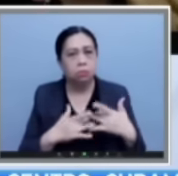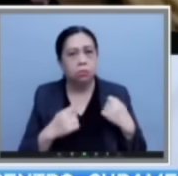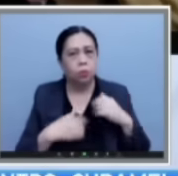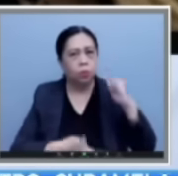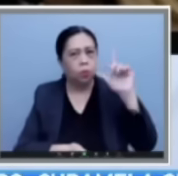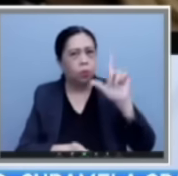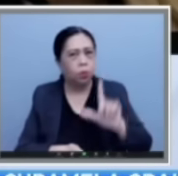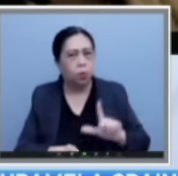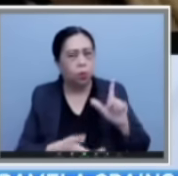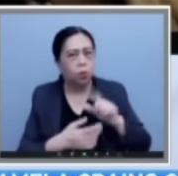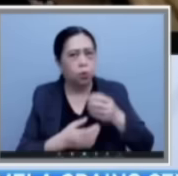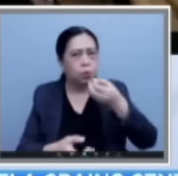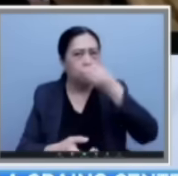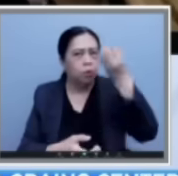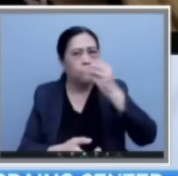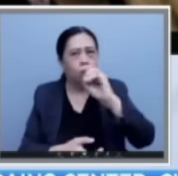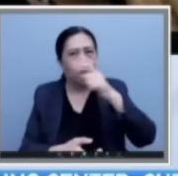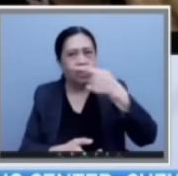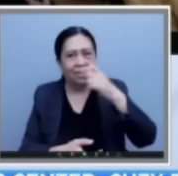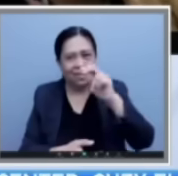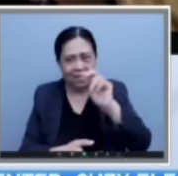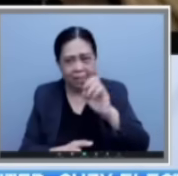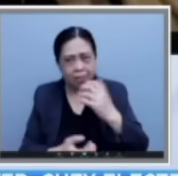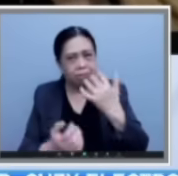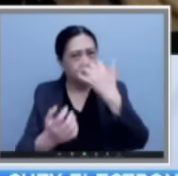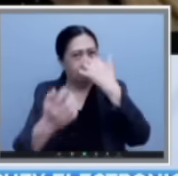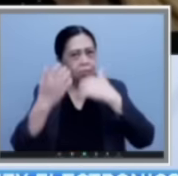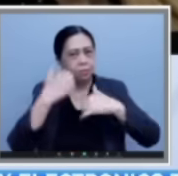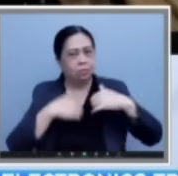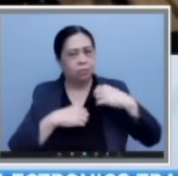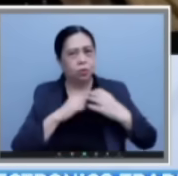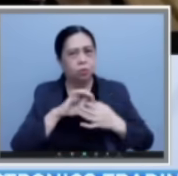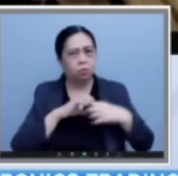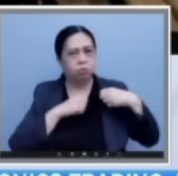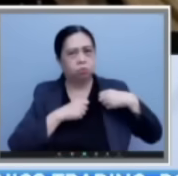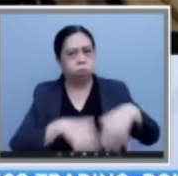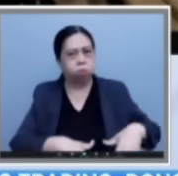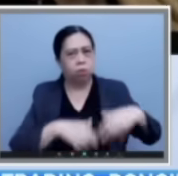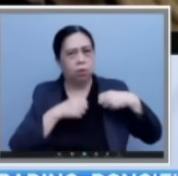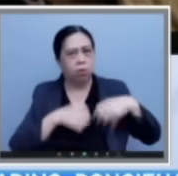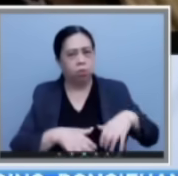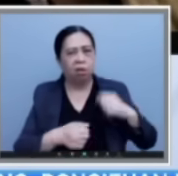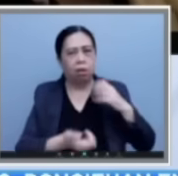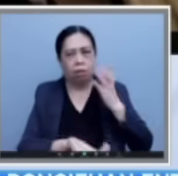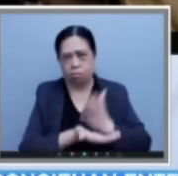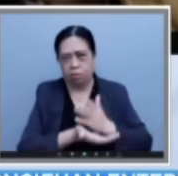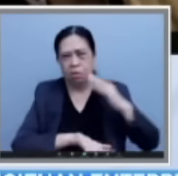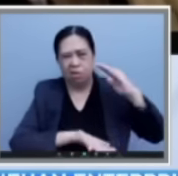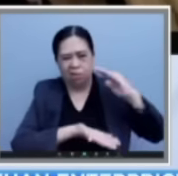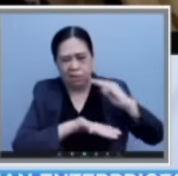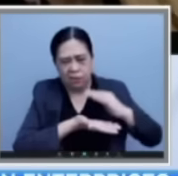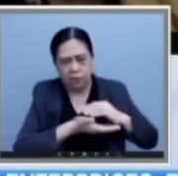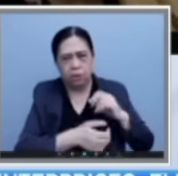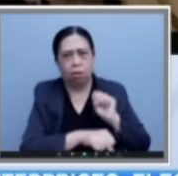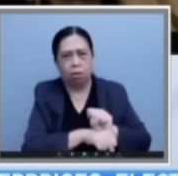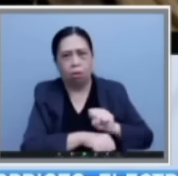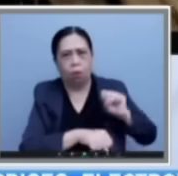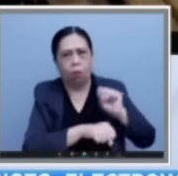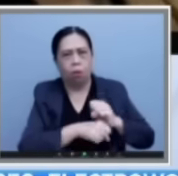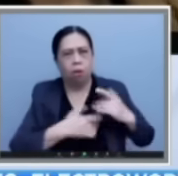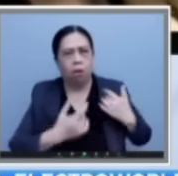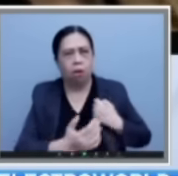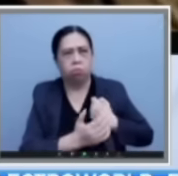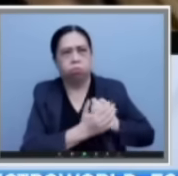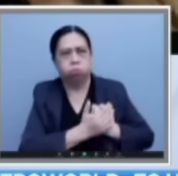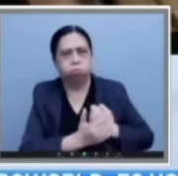yung oxygen no ng isang tao na pwedeng Magdagdag sa pagpapahirap ng trabaho ng puso